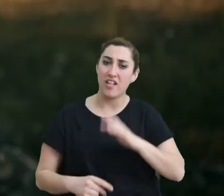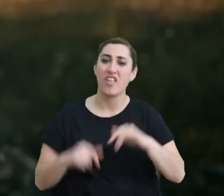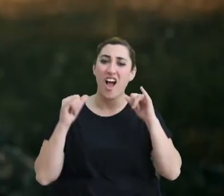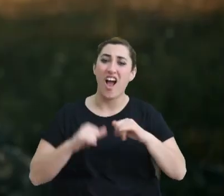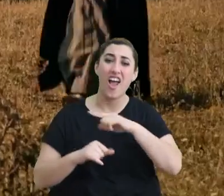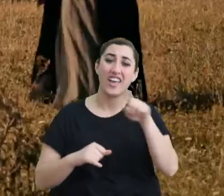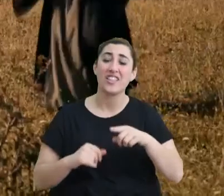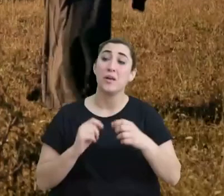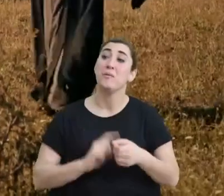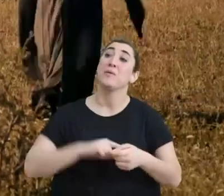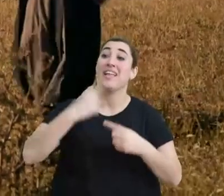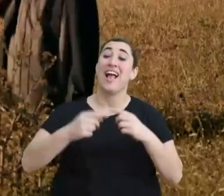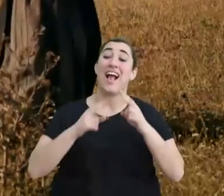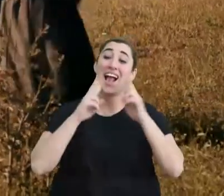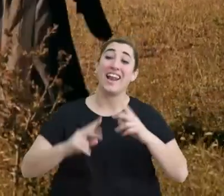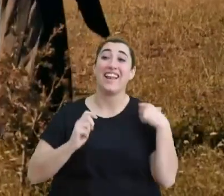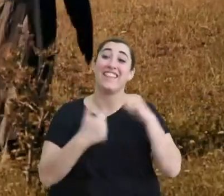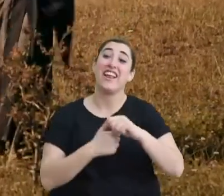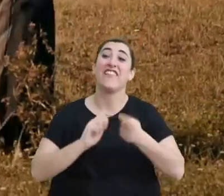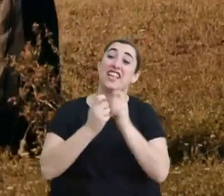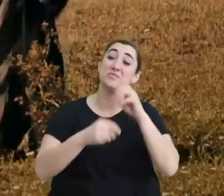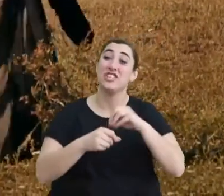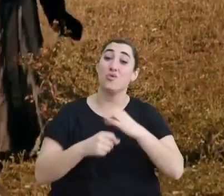Ahileri teşkilatlayıp kararımı temizle göndermeni değil.